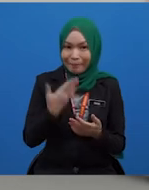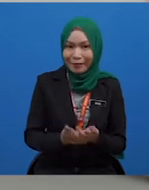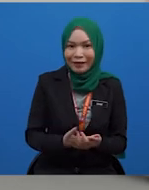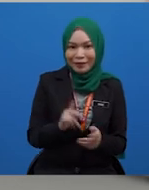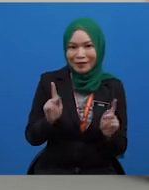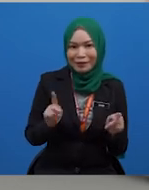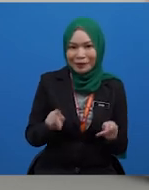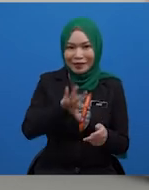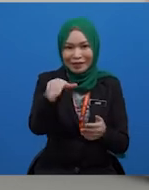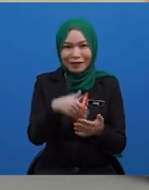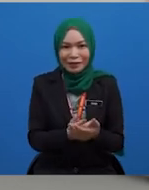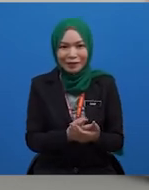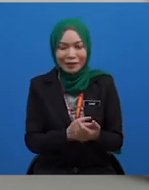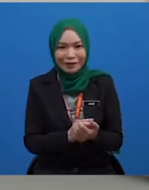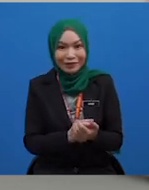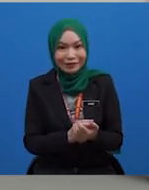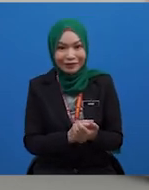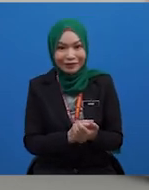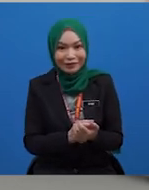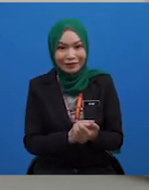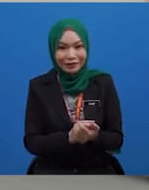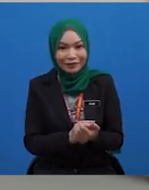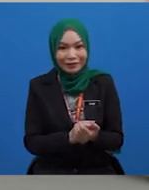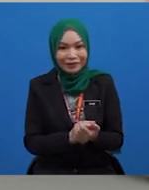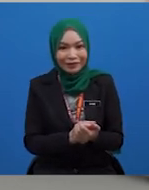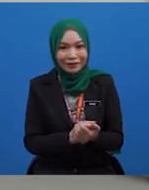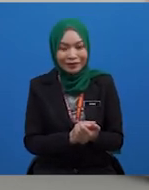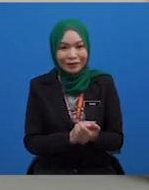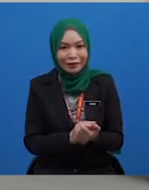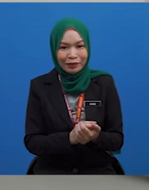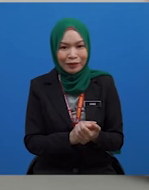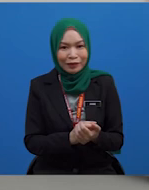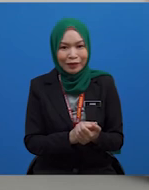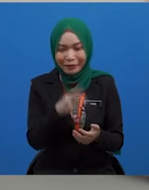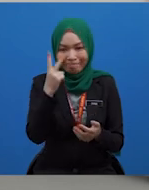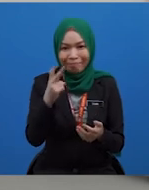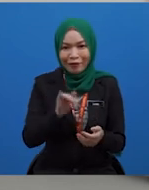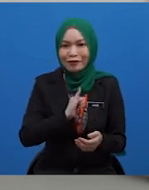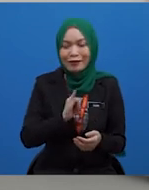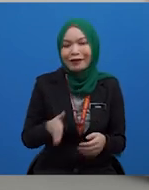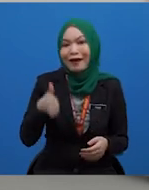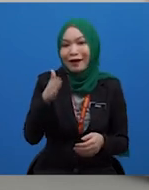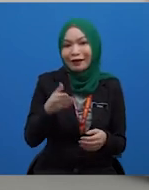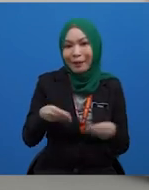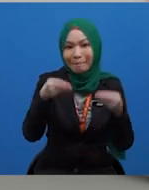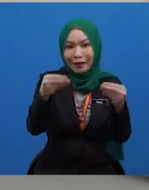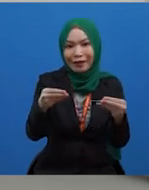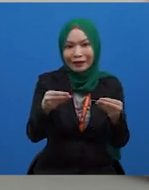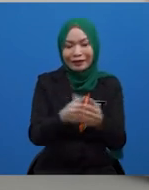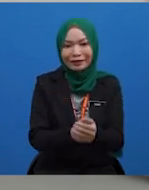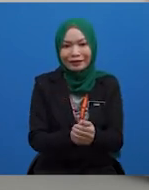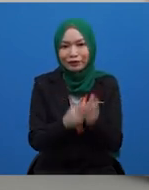Baiklah pelajar, semua di sini saya akan memberi sedikit panduan cara menjawab soalan-soalan